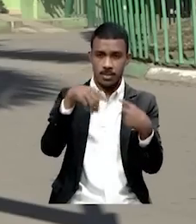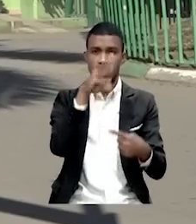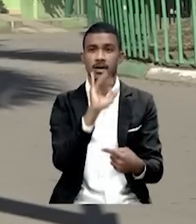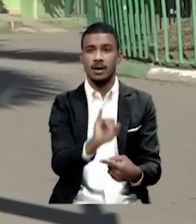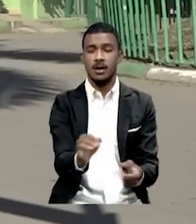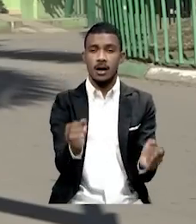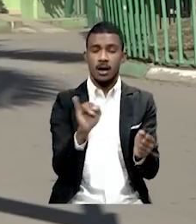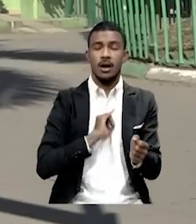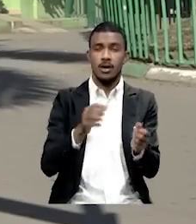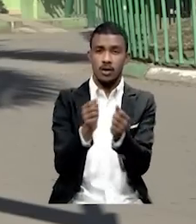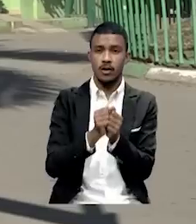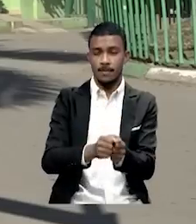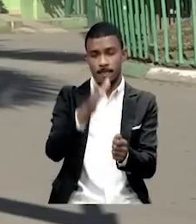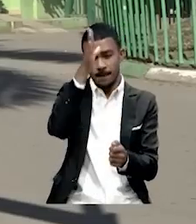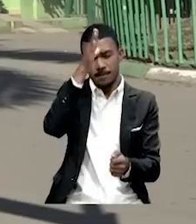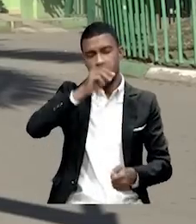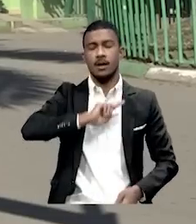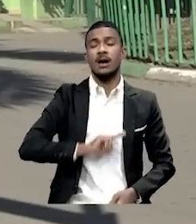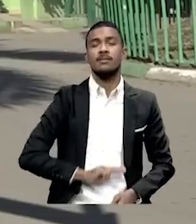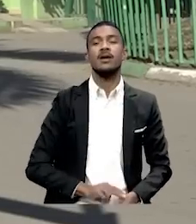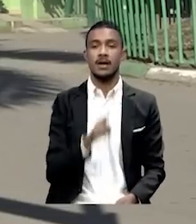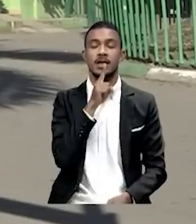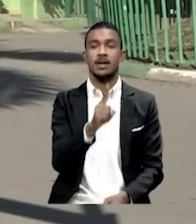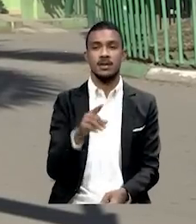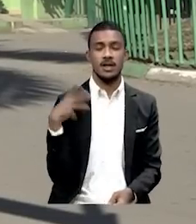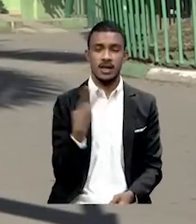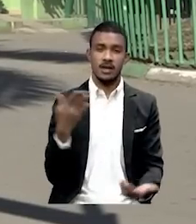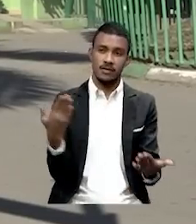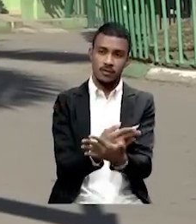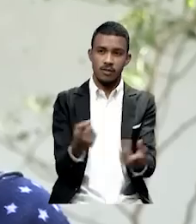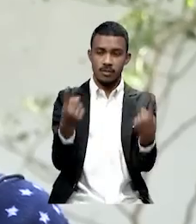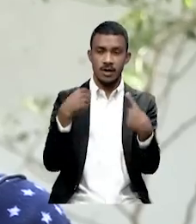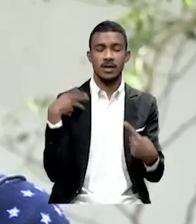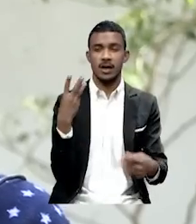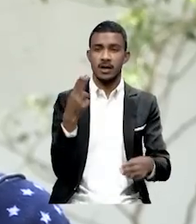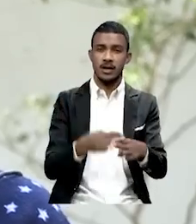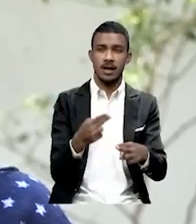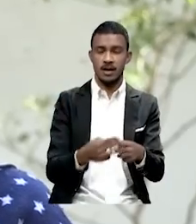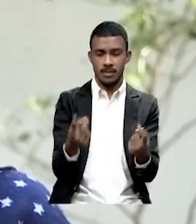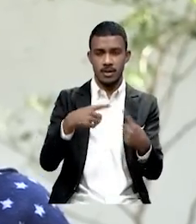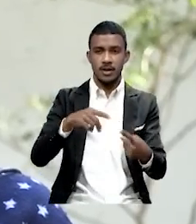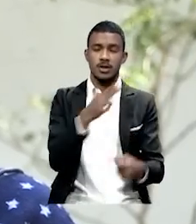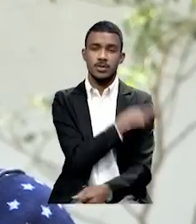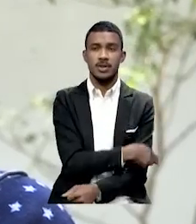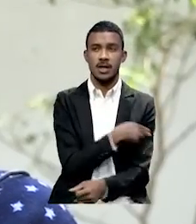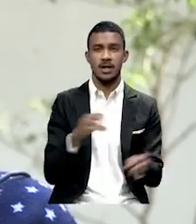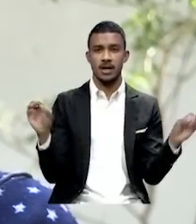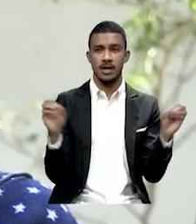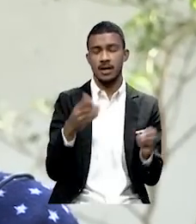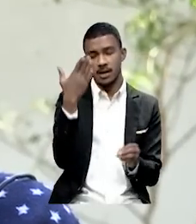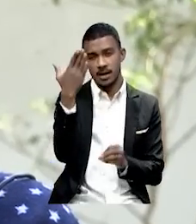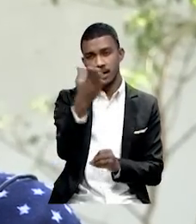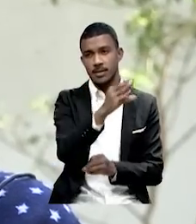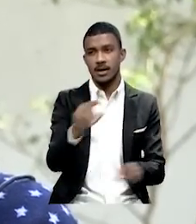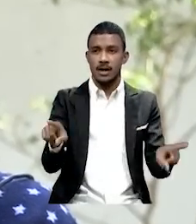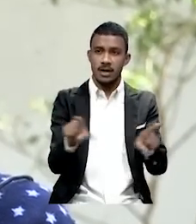hawa katuas ni amlah lah ni masa mas ita fufung meti na narang iya di hospital ni kan lah iya ni ba iya na ba